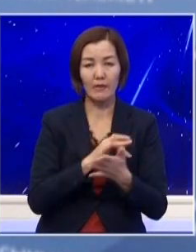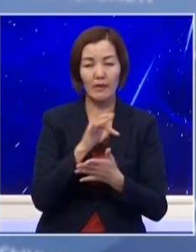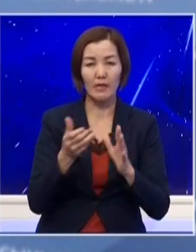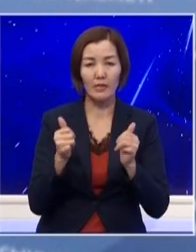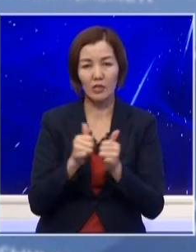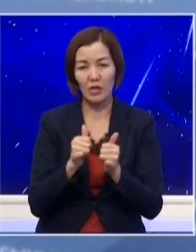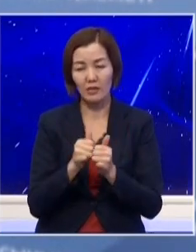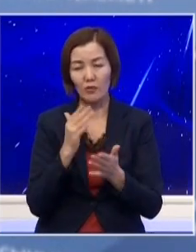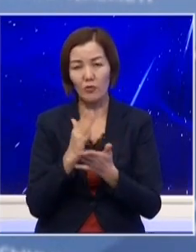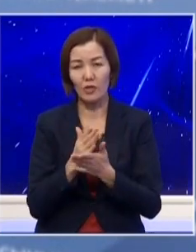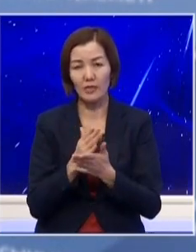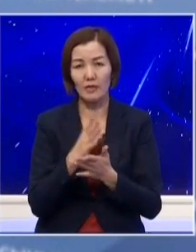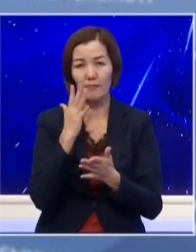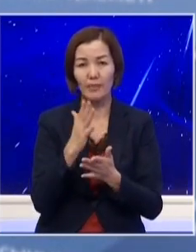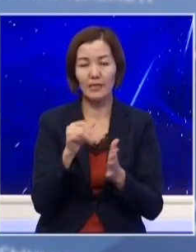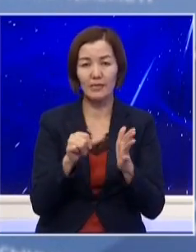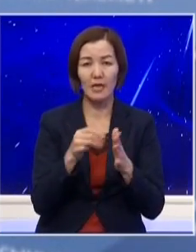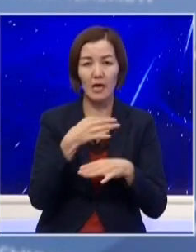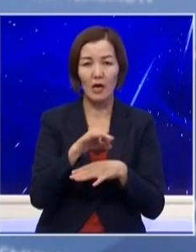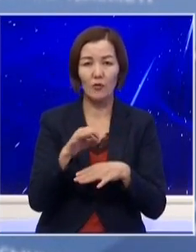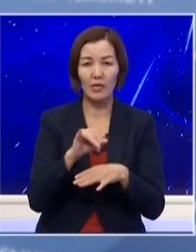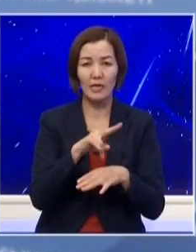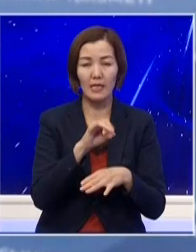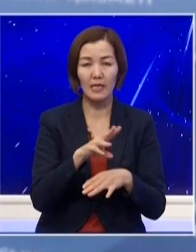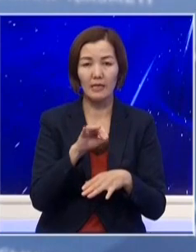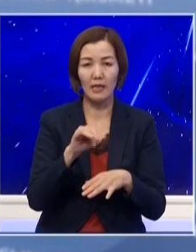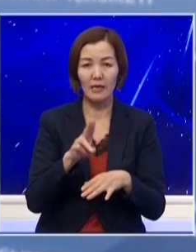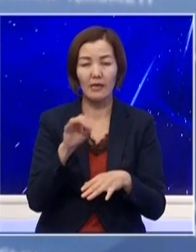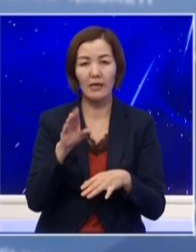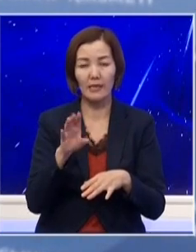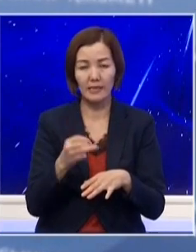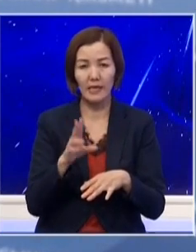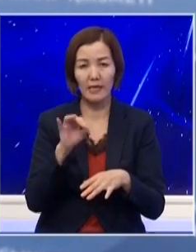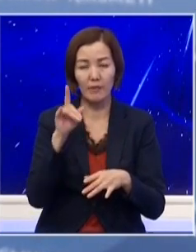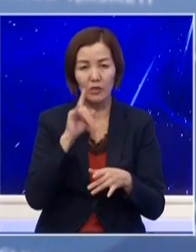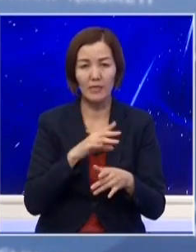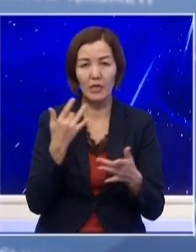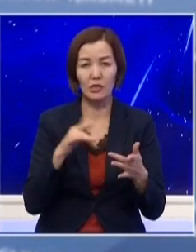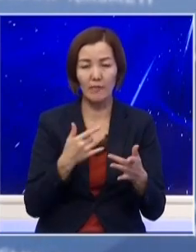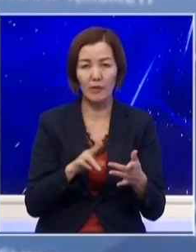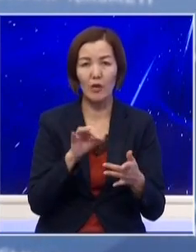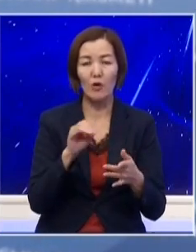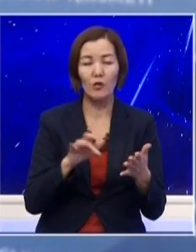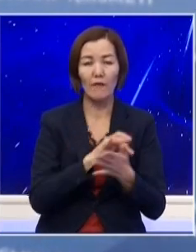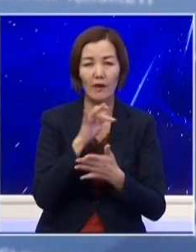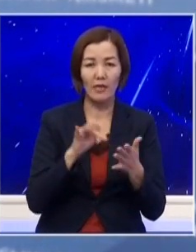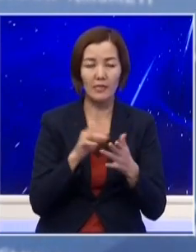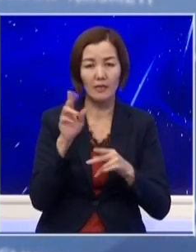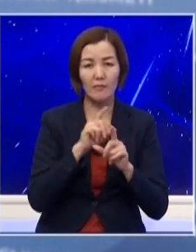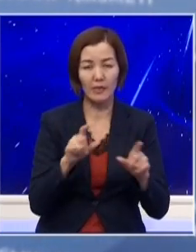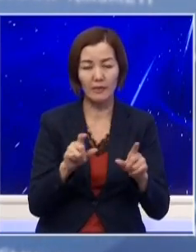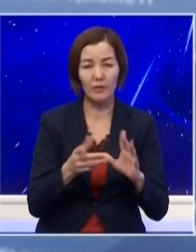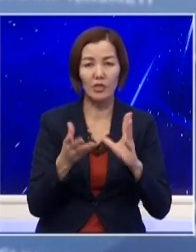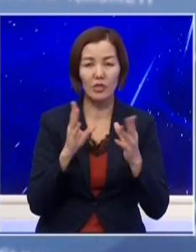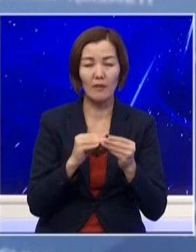маңында орналасқан 5 аудан, Іле, Талғар, Қарасай, Еңбекшіқазақ, Жамбыл және Қонаев қаласында мектептер.